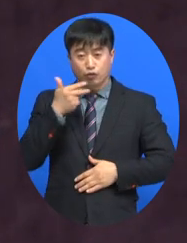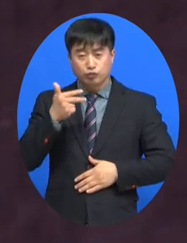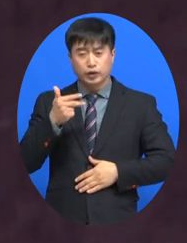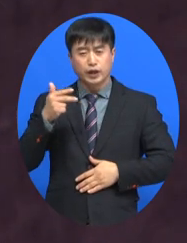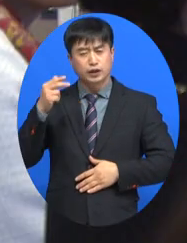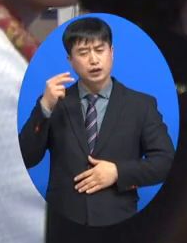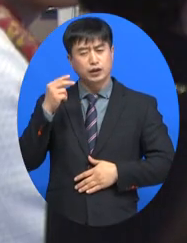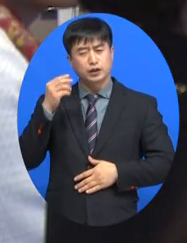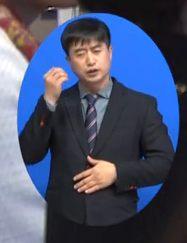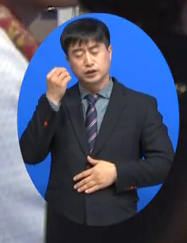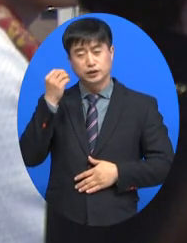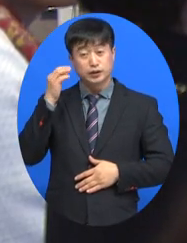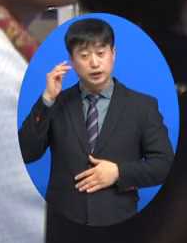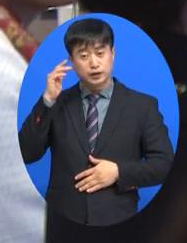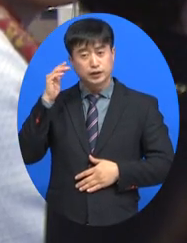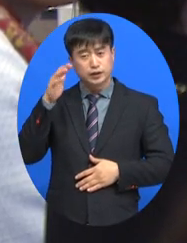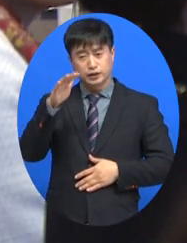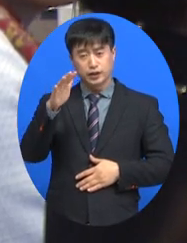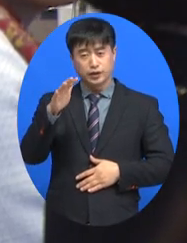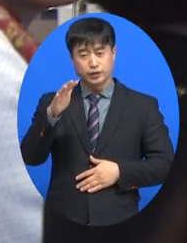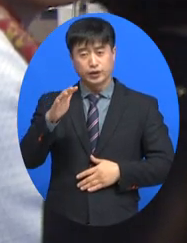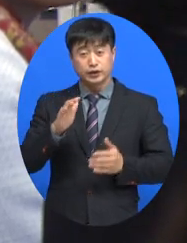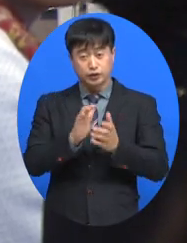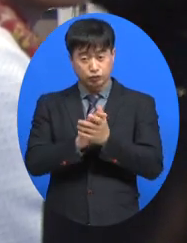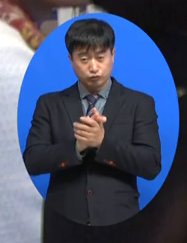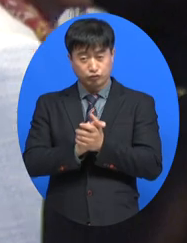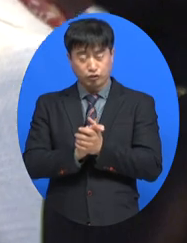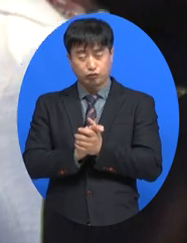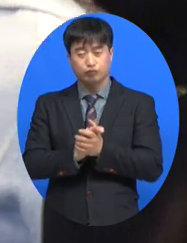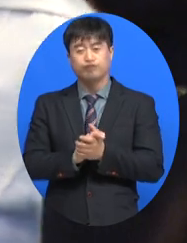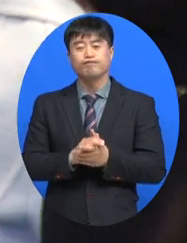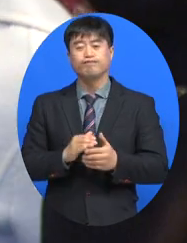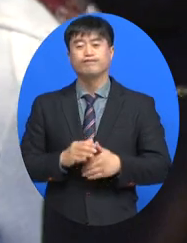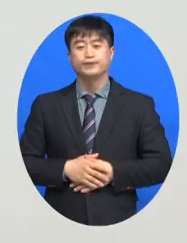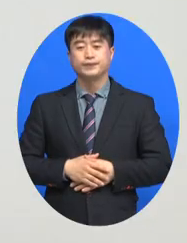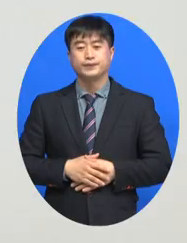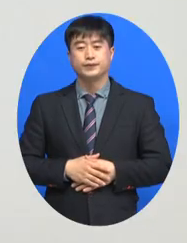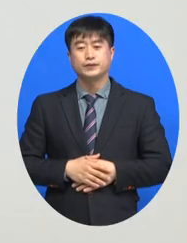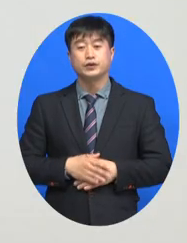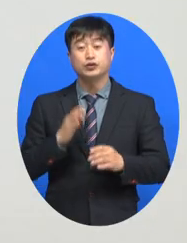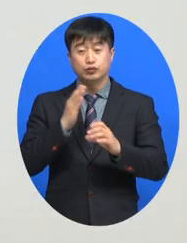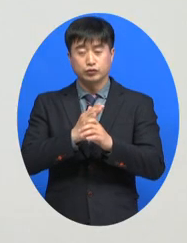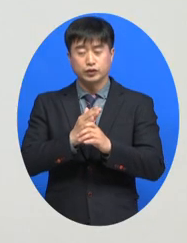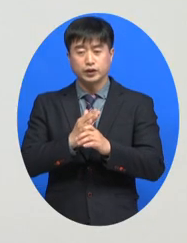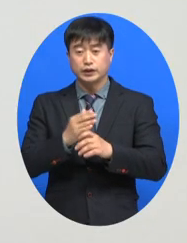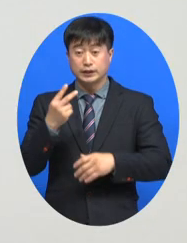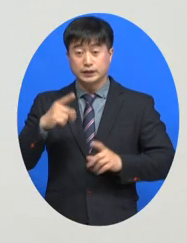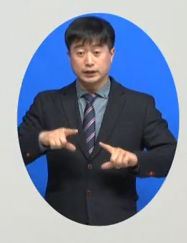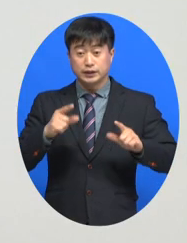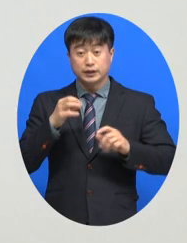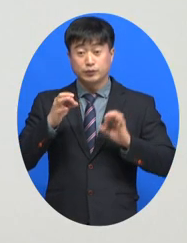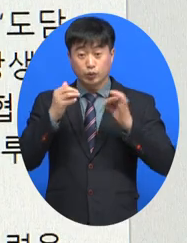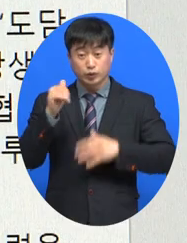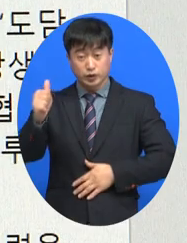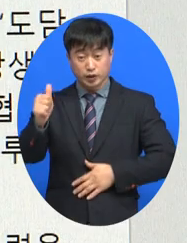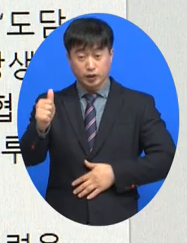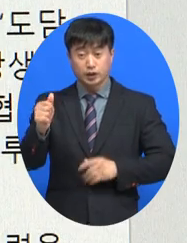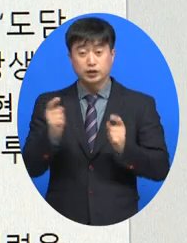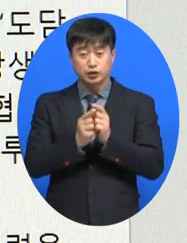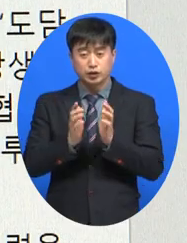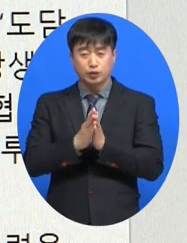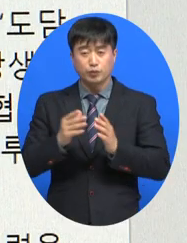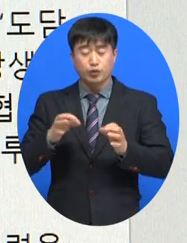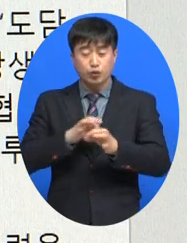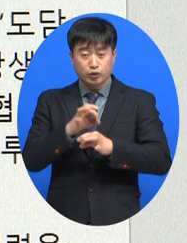영국의 이상적인 파트너라며 아주 적극적인 세일즈에 나섰습니다. 이런 가운데 지난 2일엔 김 지사가 직접